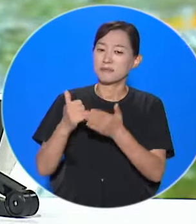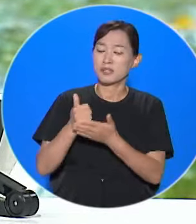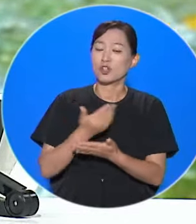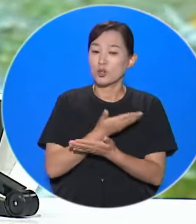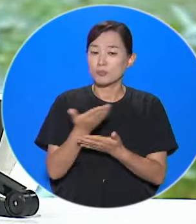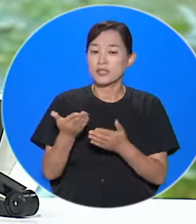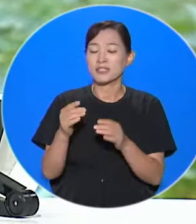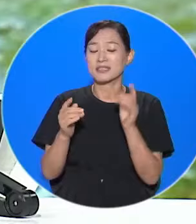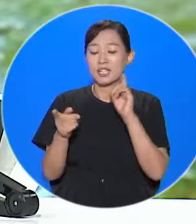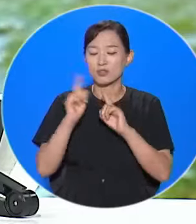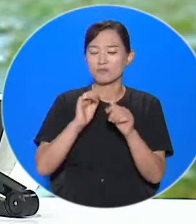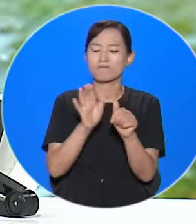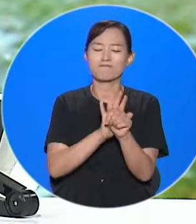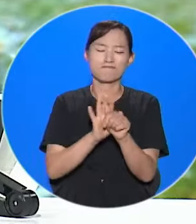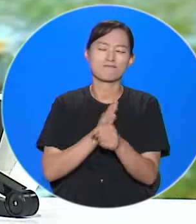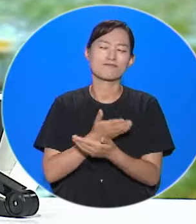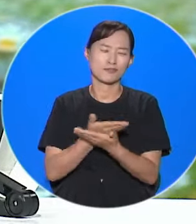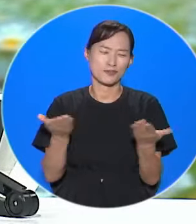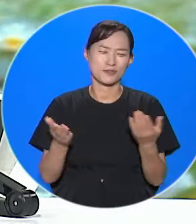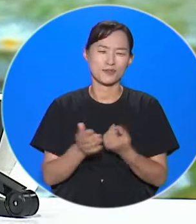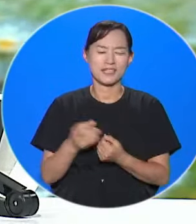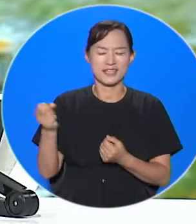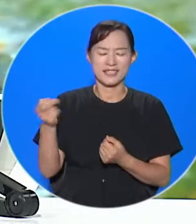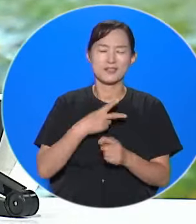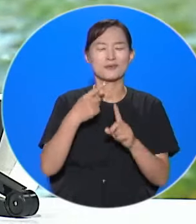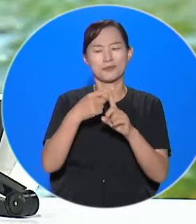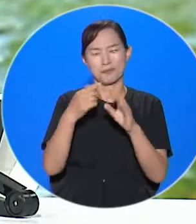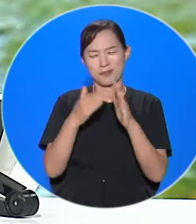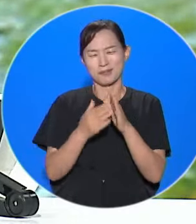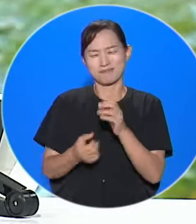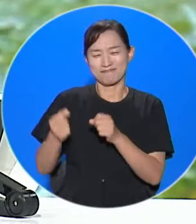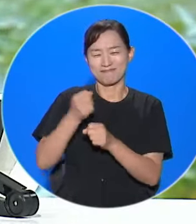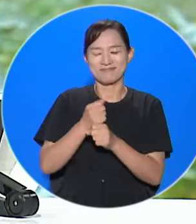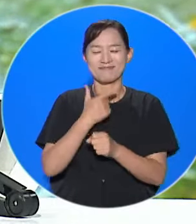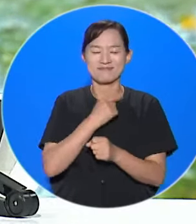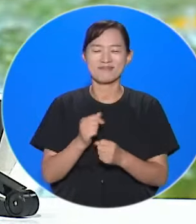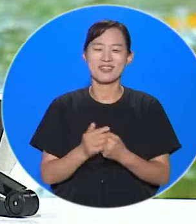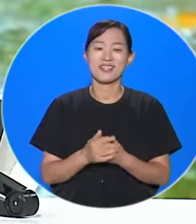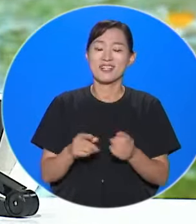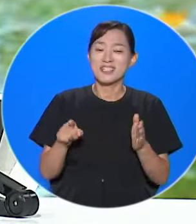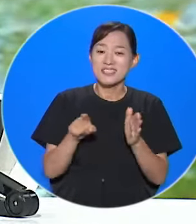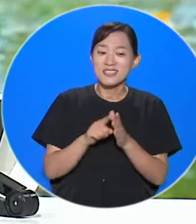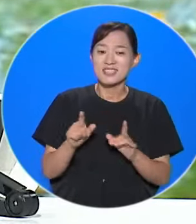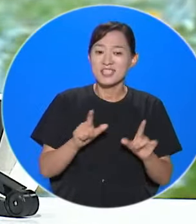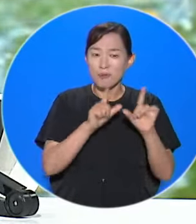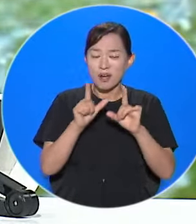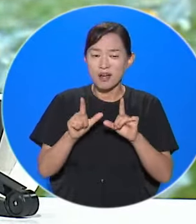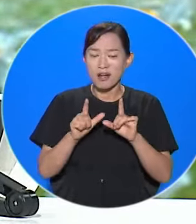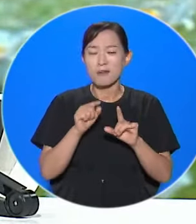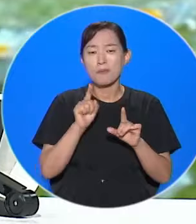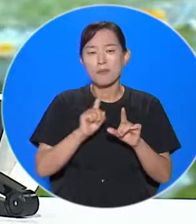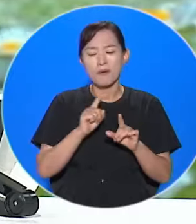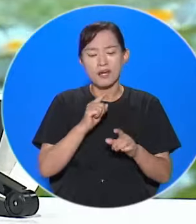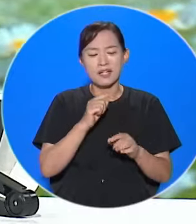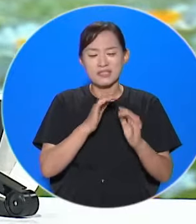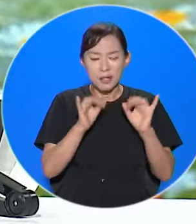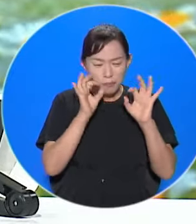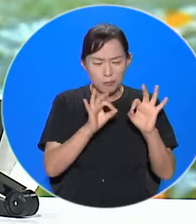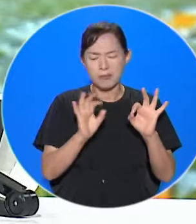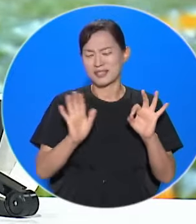상처 위로해 주시고 다시 교회에 나가시기를 바랍니다. 우리가 신앙생활 하는 거 사람 보고 하는 것이 아니라 하나님 보고